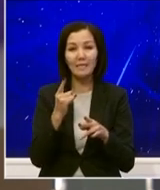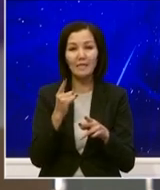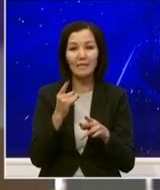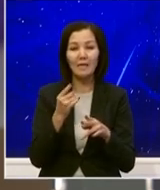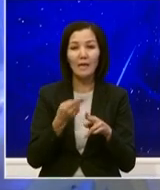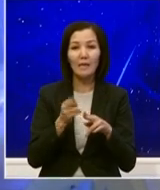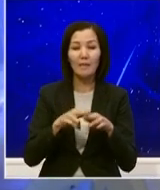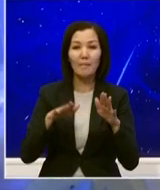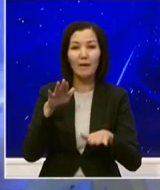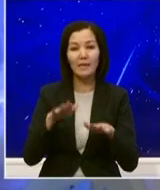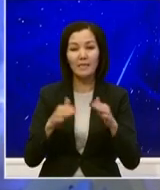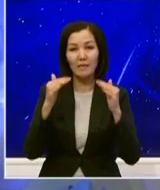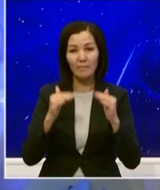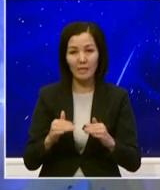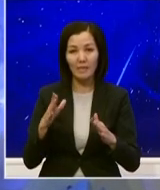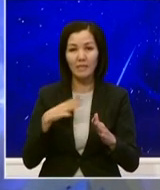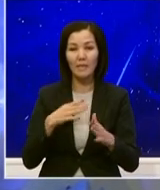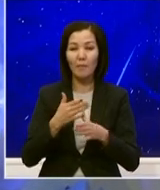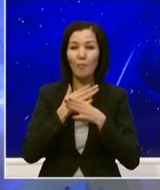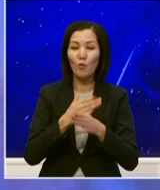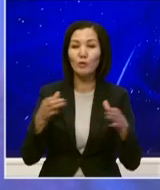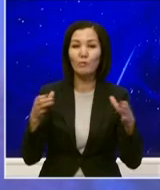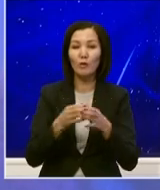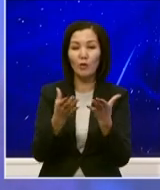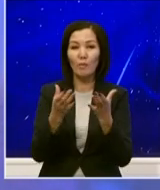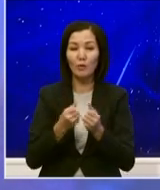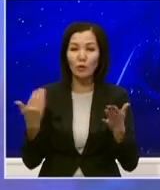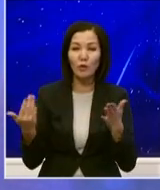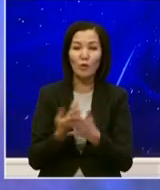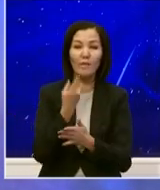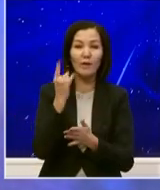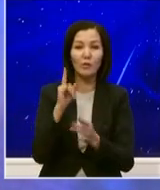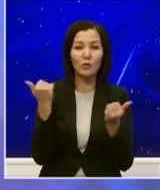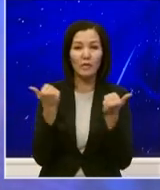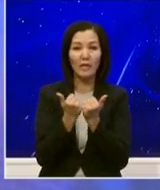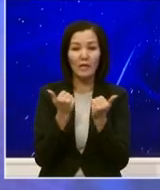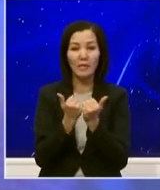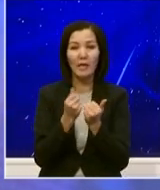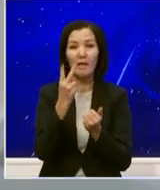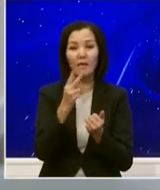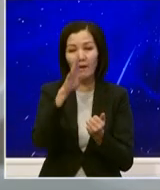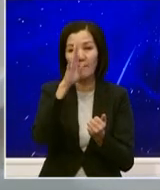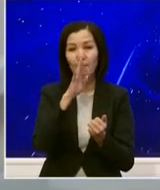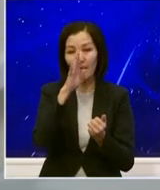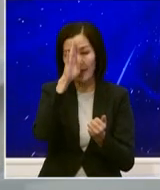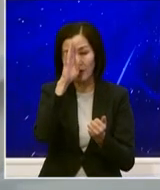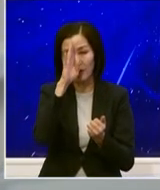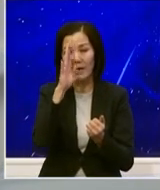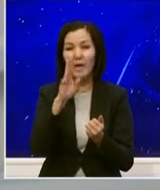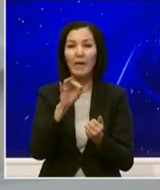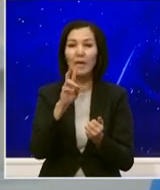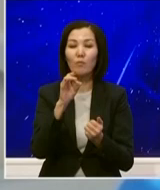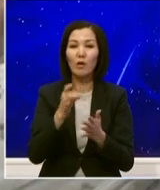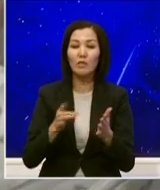массой тела. Одними из первых помощь в отделении патологии получили новорожденные близнецы Данияр и Мадияр. Их мать, жительница Кербулакского